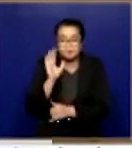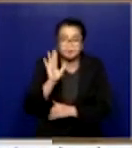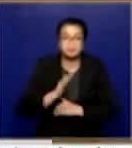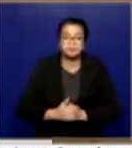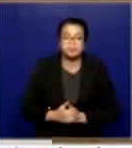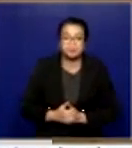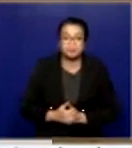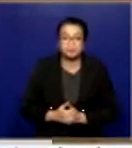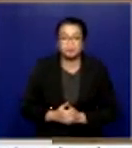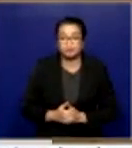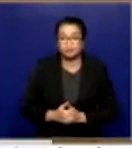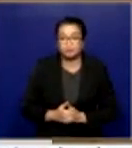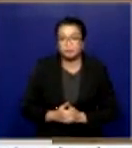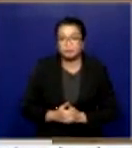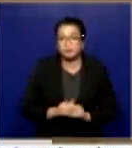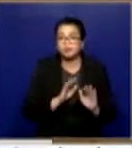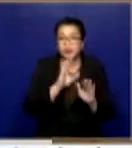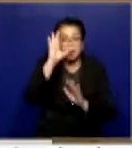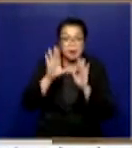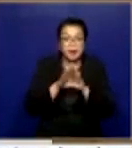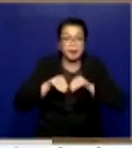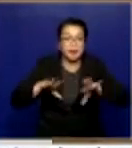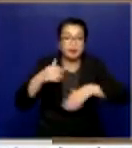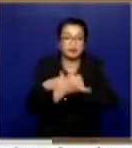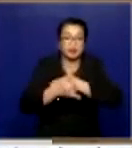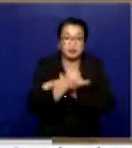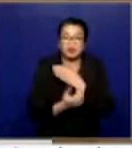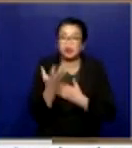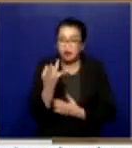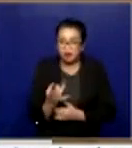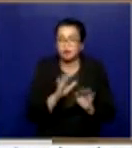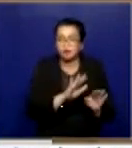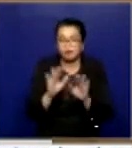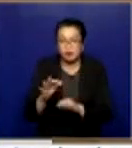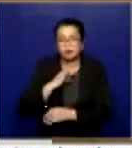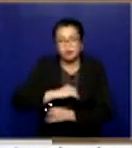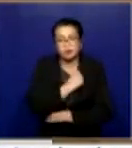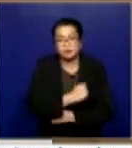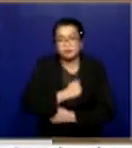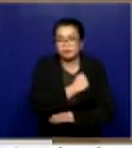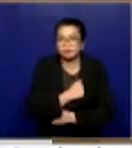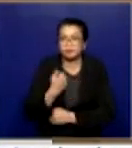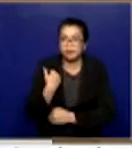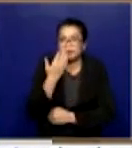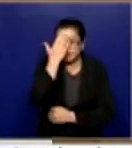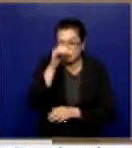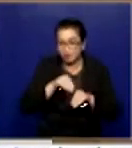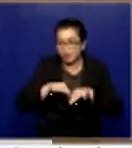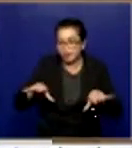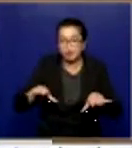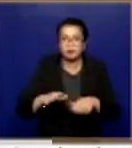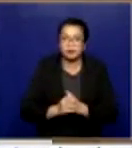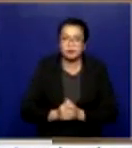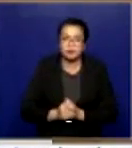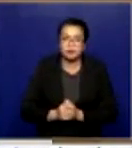ลองดูแล้วกันว่าภาพแรกไปที่ไหนบ้างนะครับก็เสียใจถึงไม่เคยเกิดขึ้น